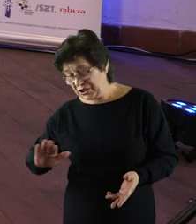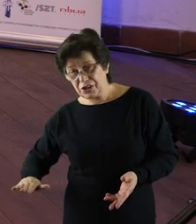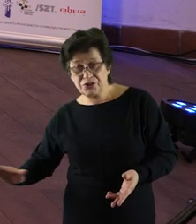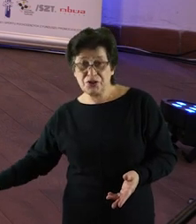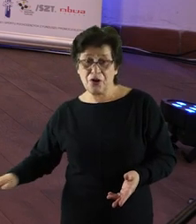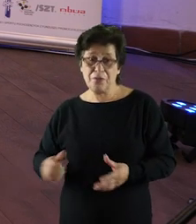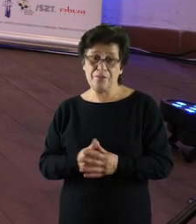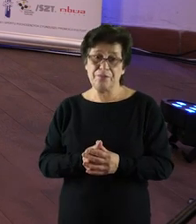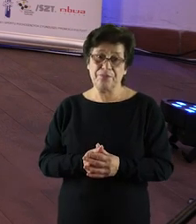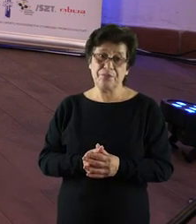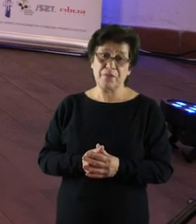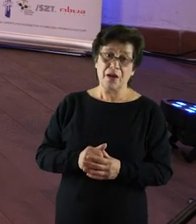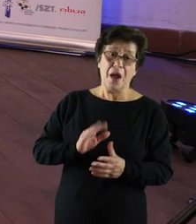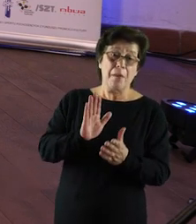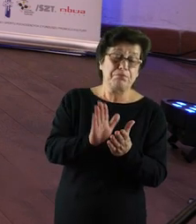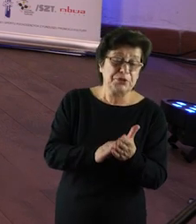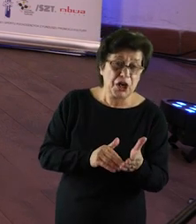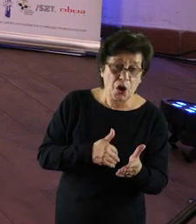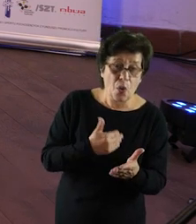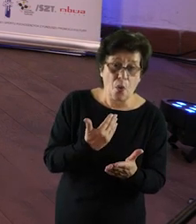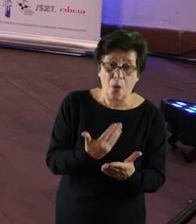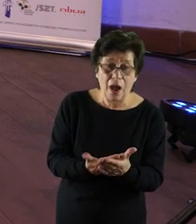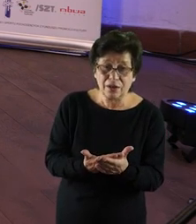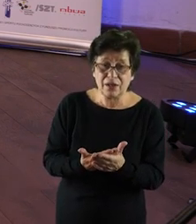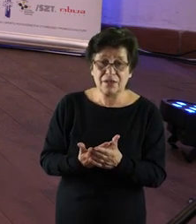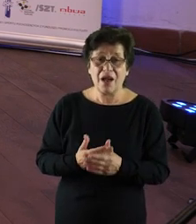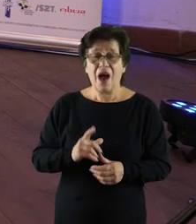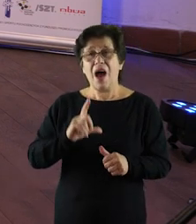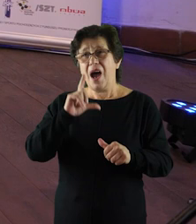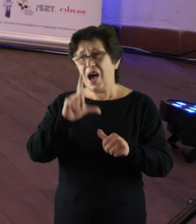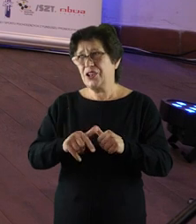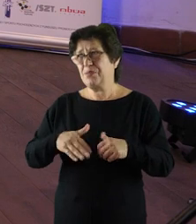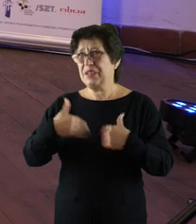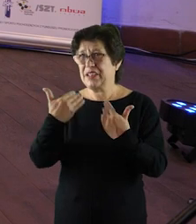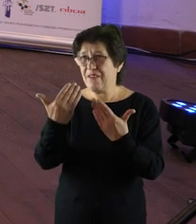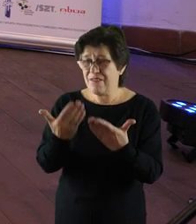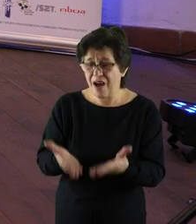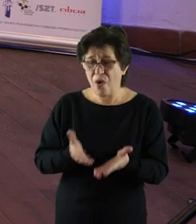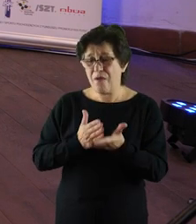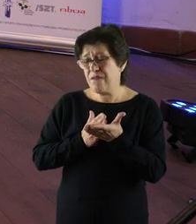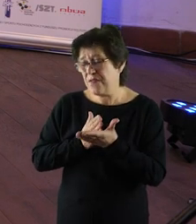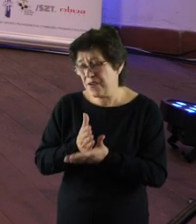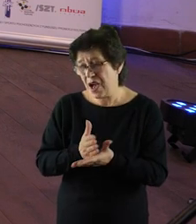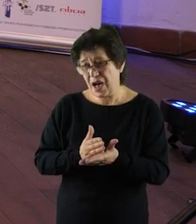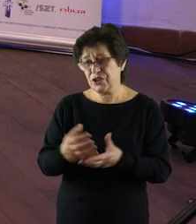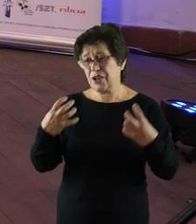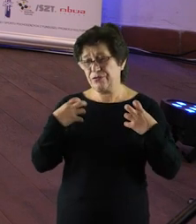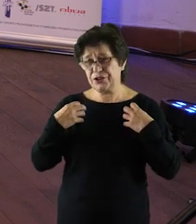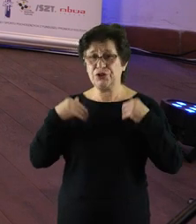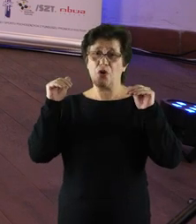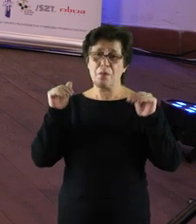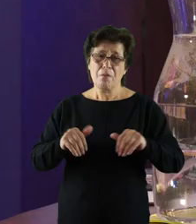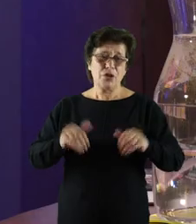tylko jakiś idealny przykład, bo nie wierzę w idealne przykłady, ale żeby dawały wiarę, że w życiu wszystko może się zdarzyć,